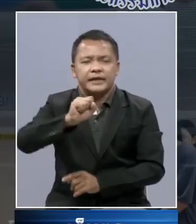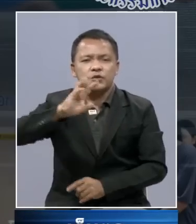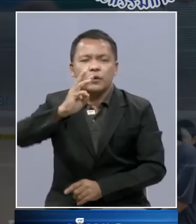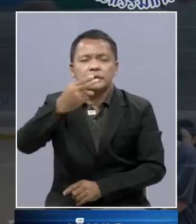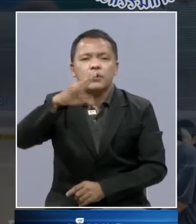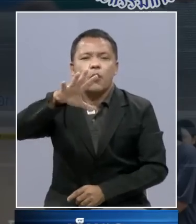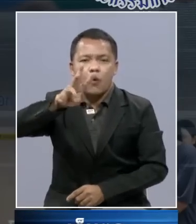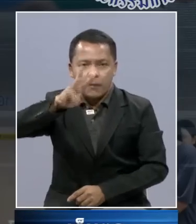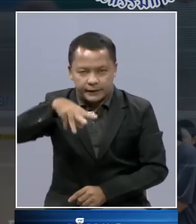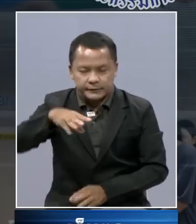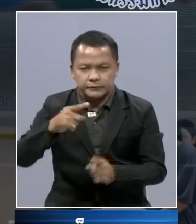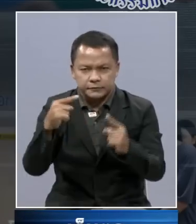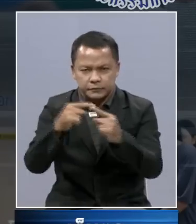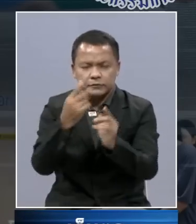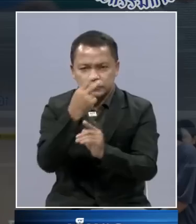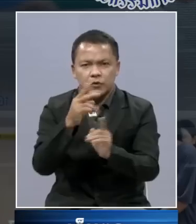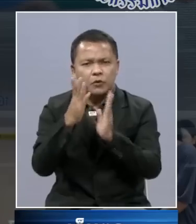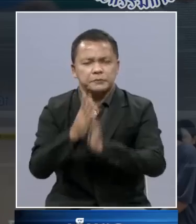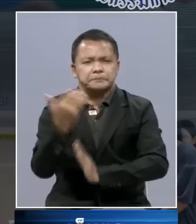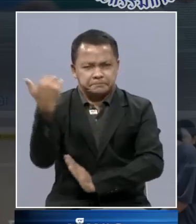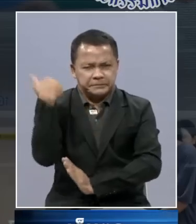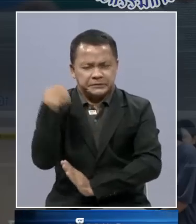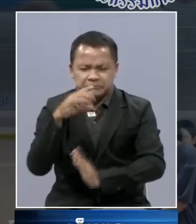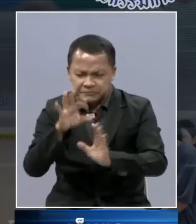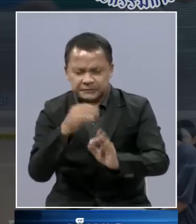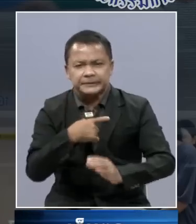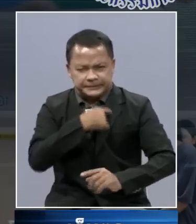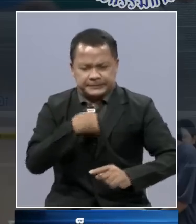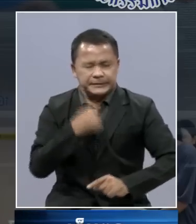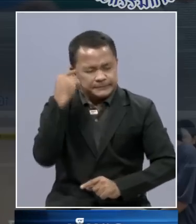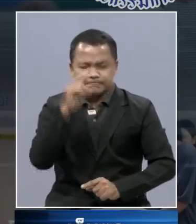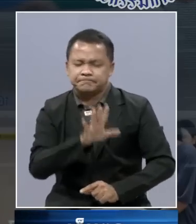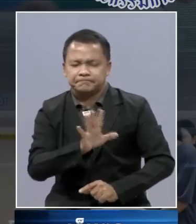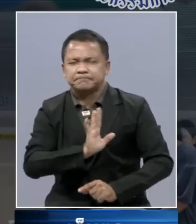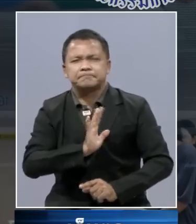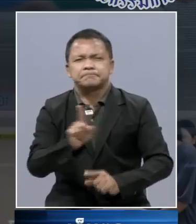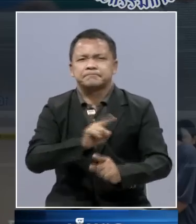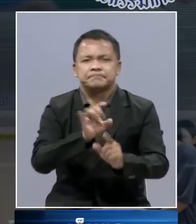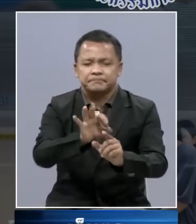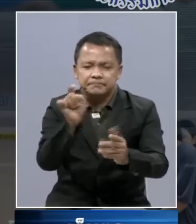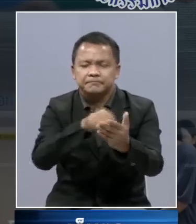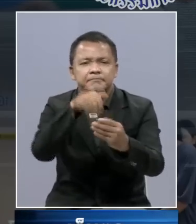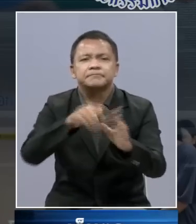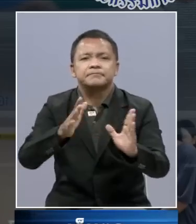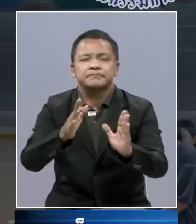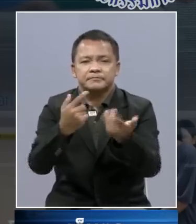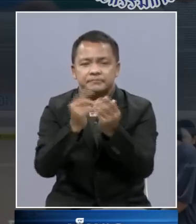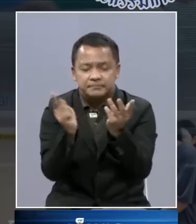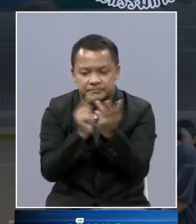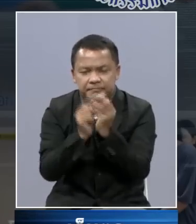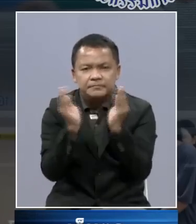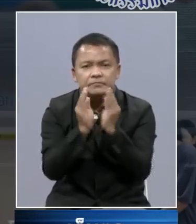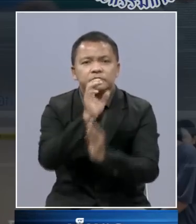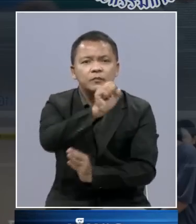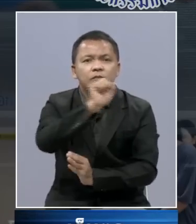คนอันนี้สะท้อนเลยนะว่าคนมีตัวเลือกในใจไม่ค่อยอยากจะไม่ประสงค์ลงคะแนนผลการนับคะแนนในส่วนส.